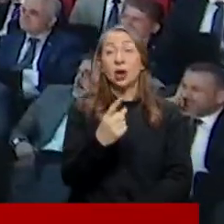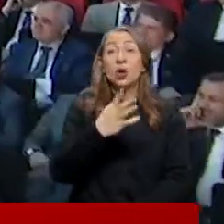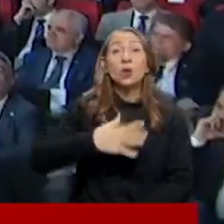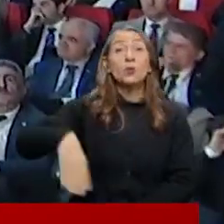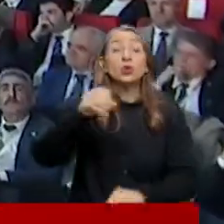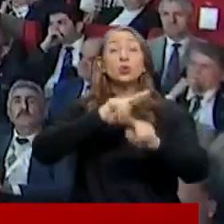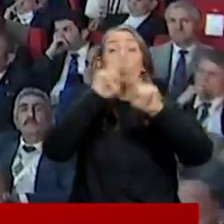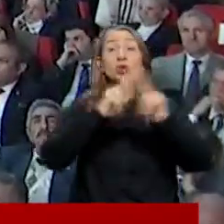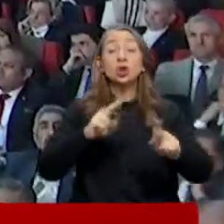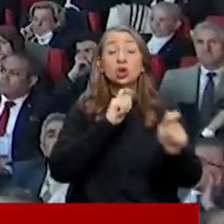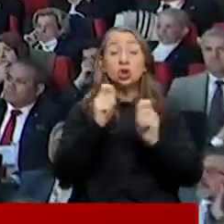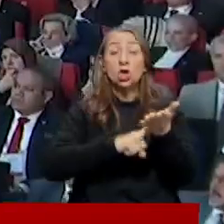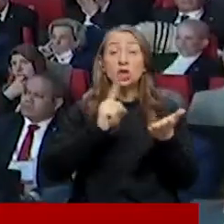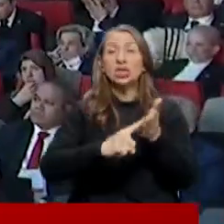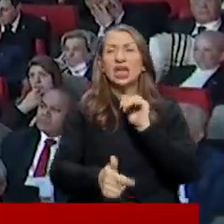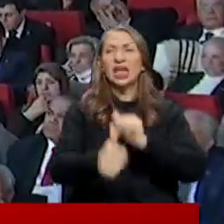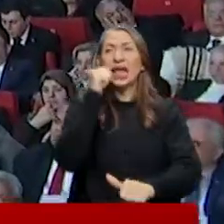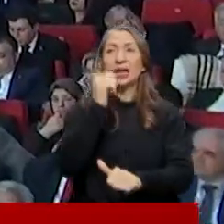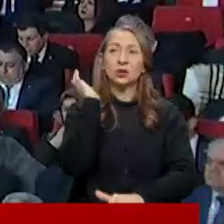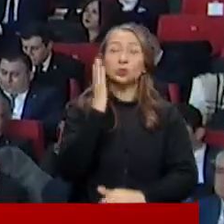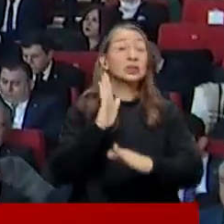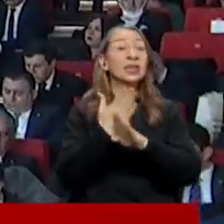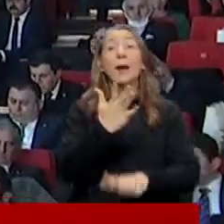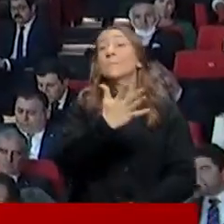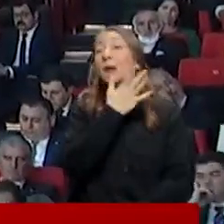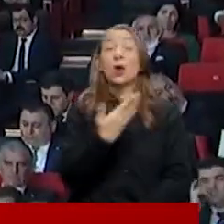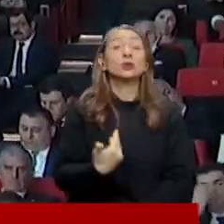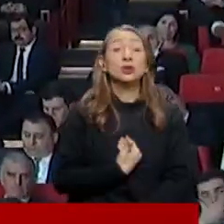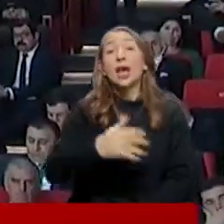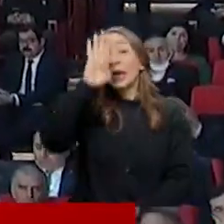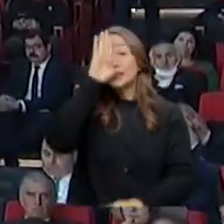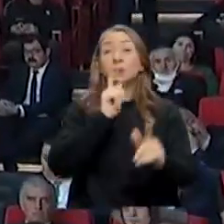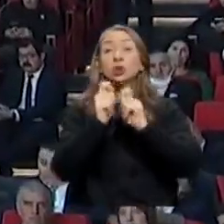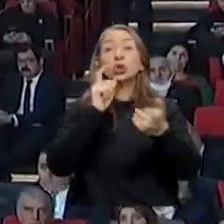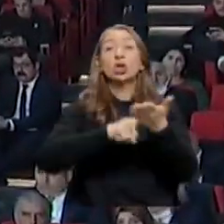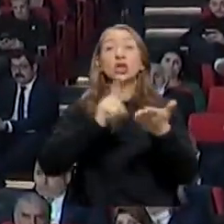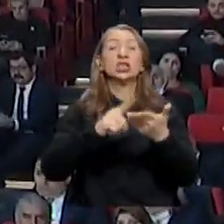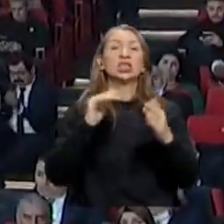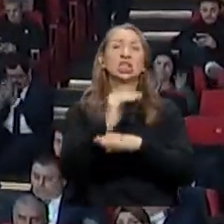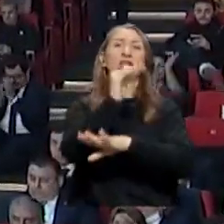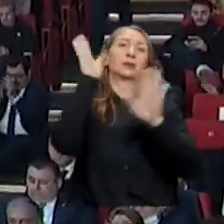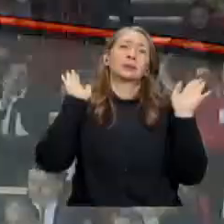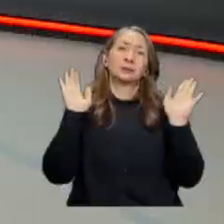Bütün uluslararası sözleşmelere geri dönüyoruz çünkü biliyoruz ki İstanbul Sözleşmesi yaşatır.